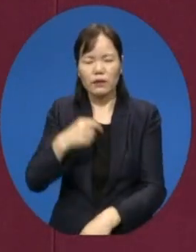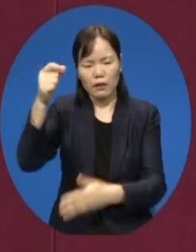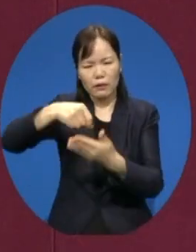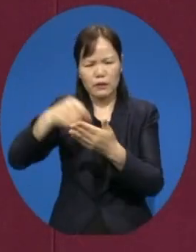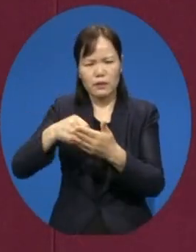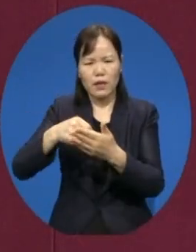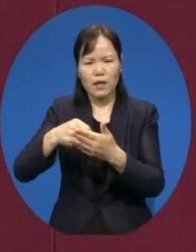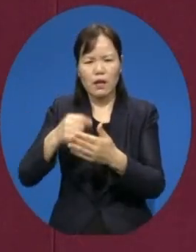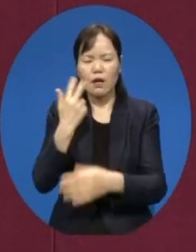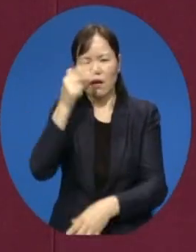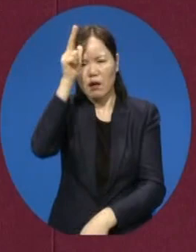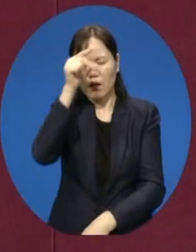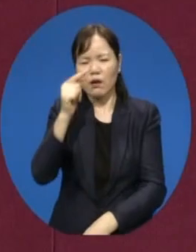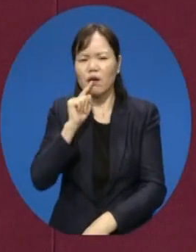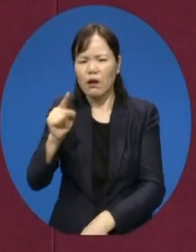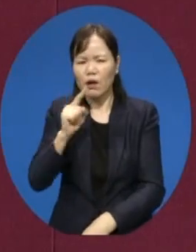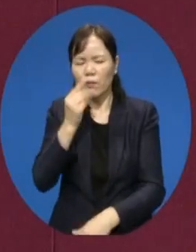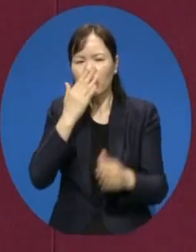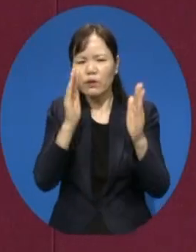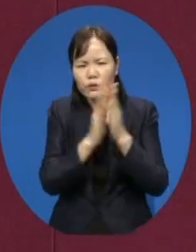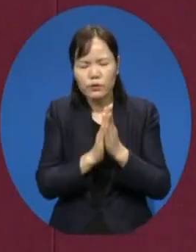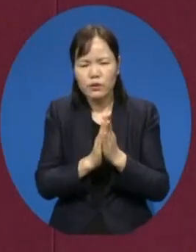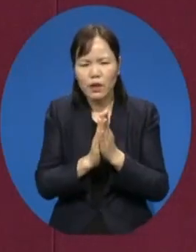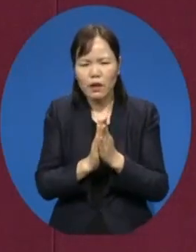엉뚱하게도 검은 유착 누명을 쓰고